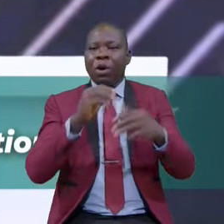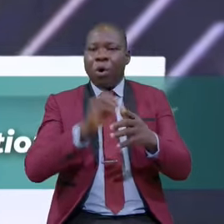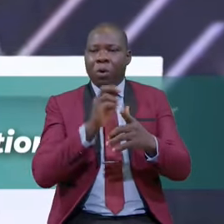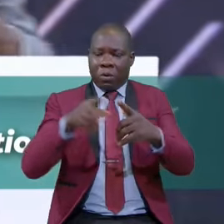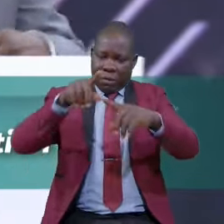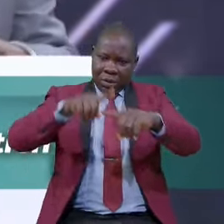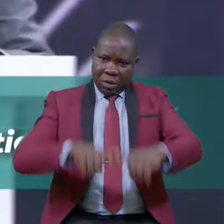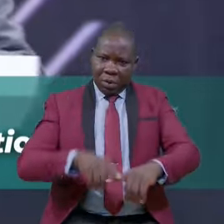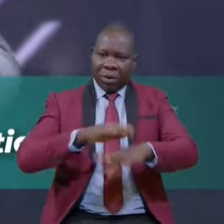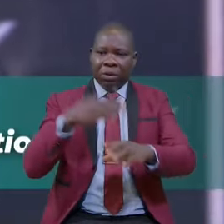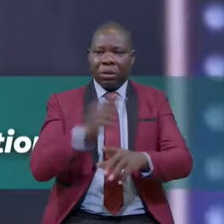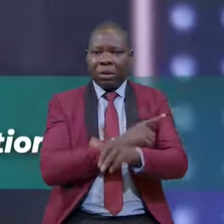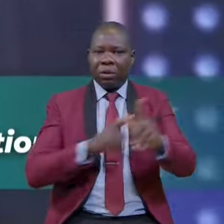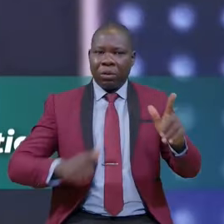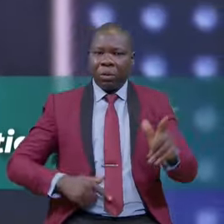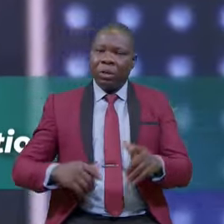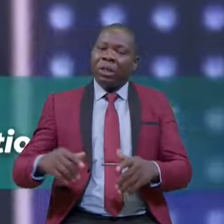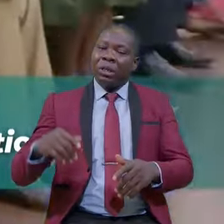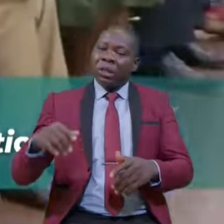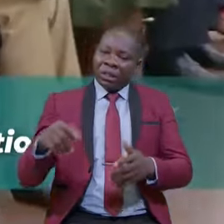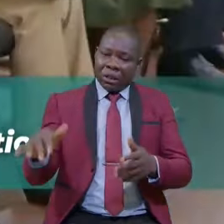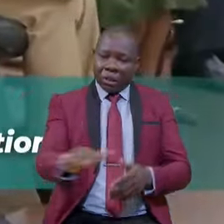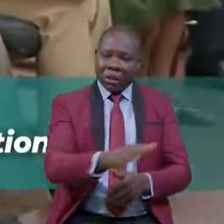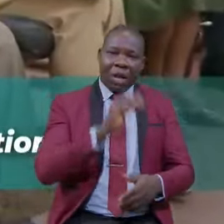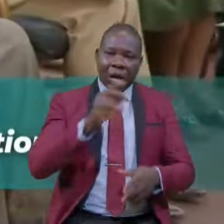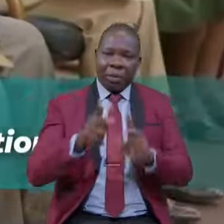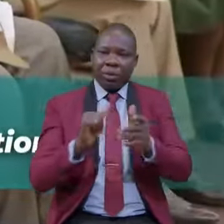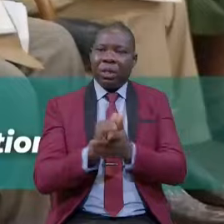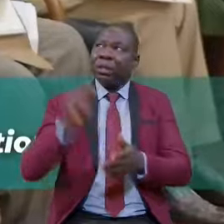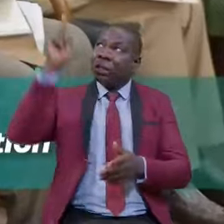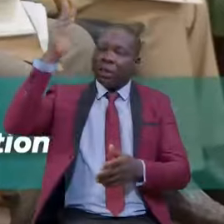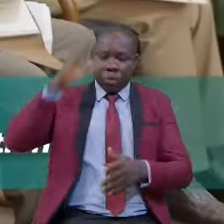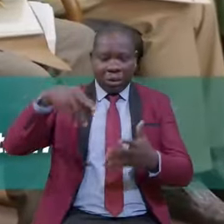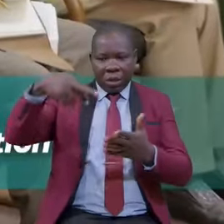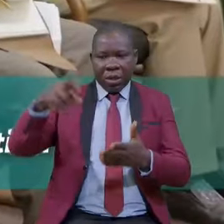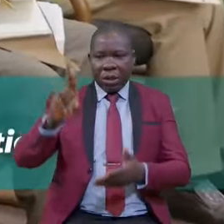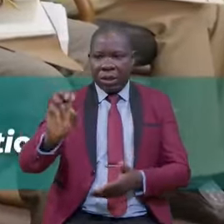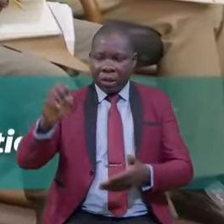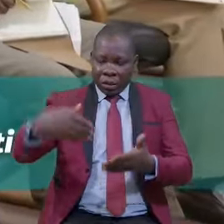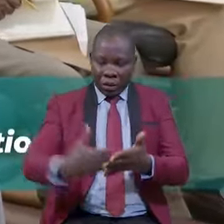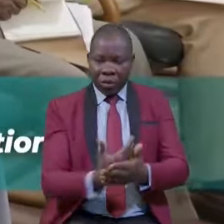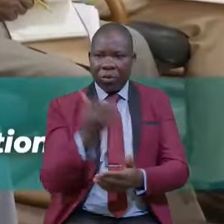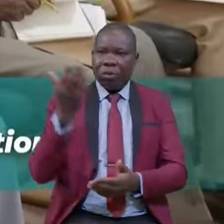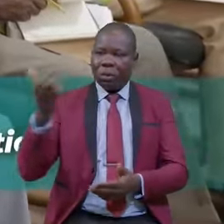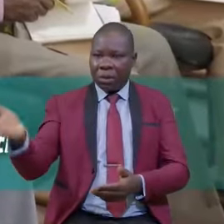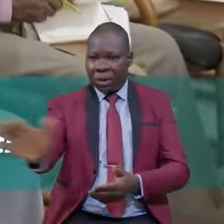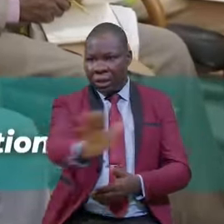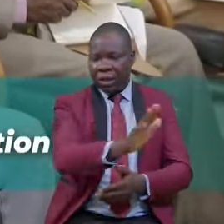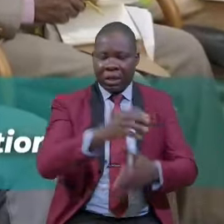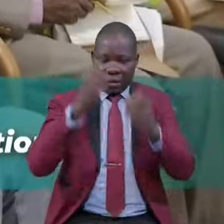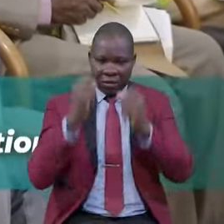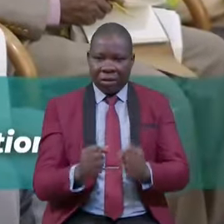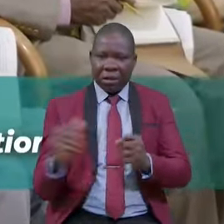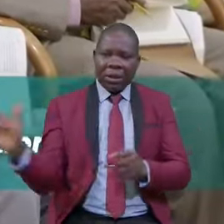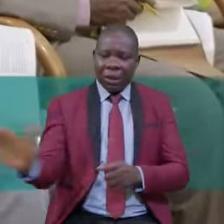people that they will renew their strength. They shall mount up with wings as eagles. They